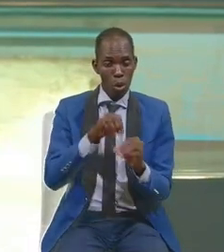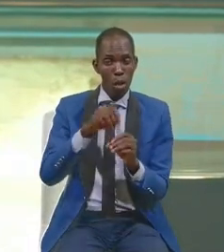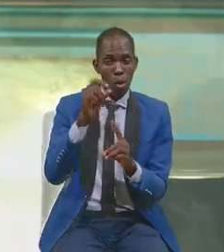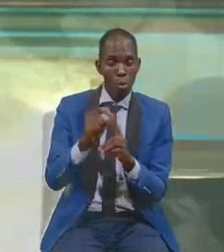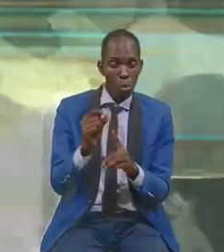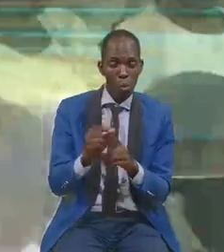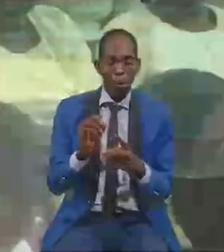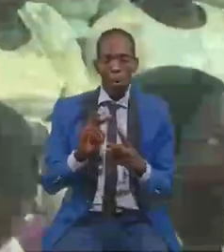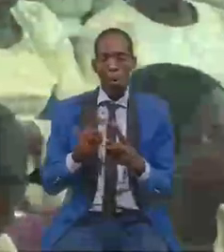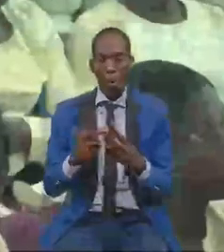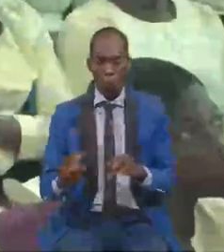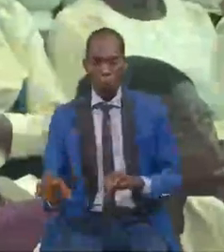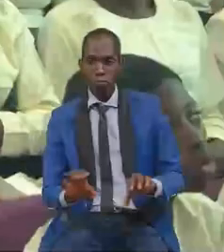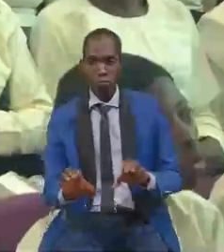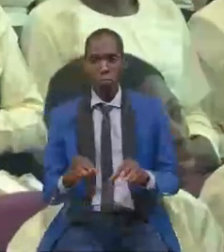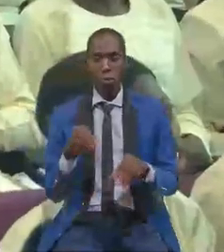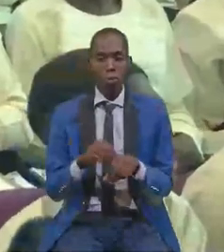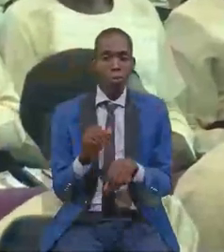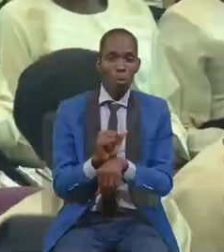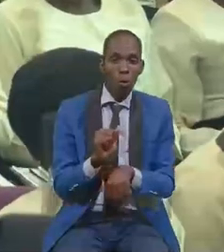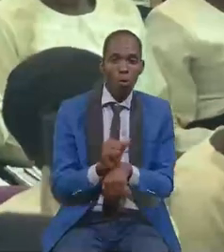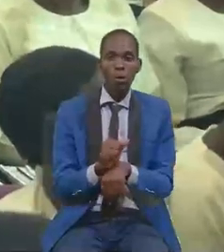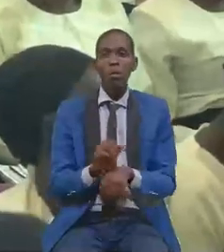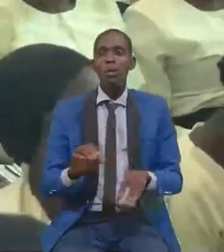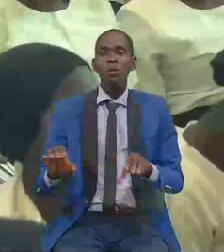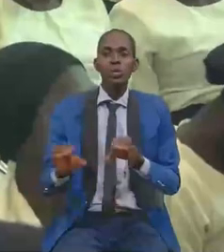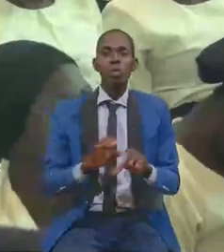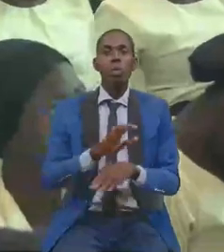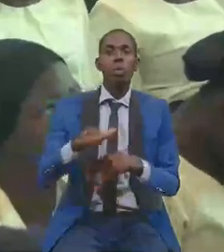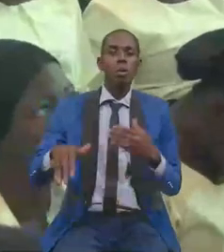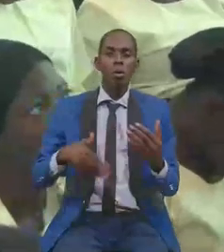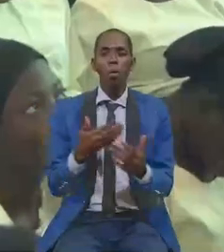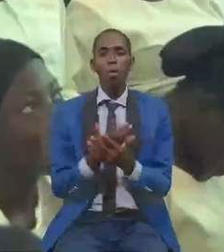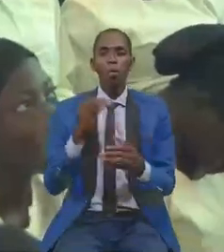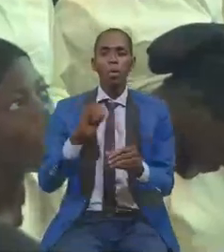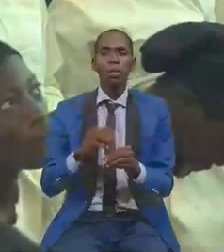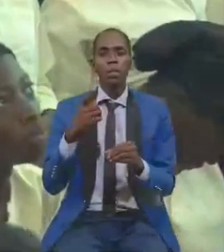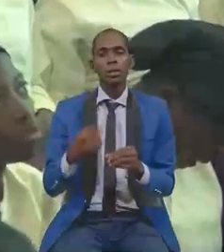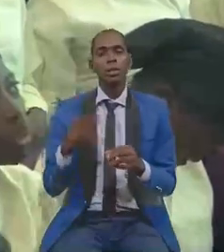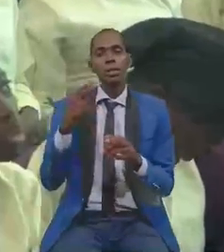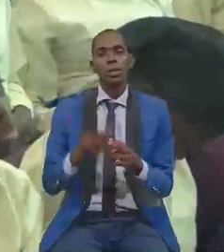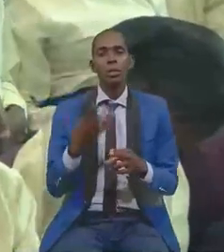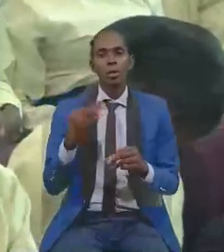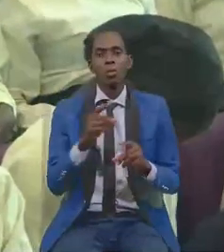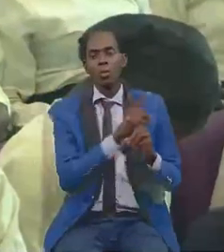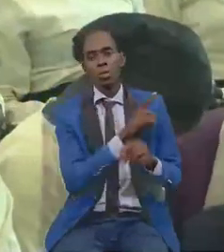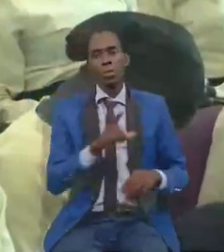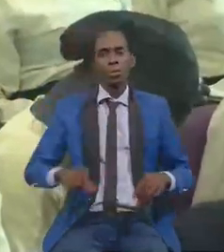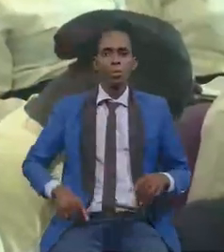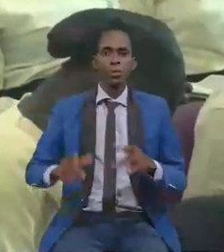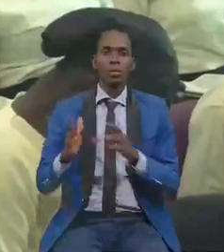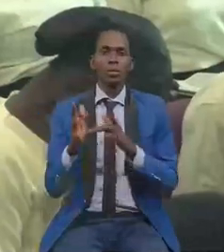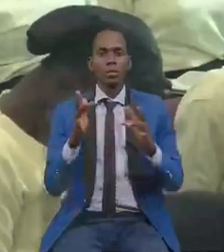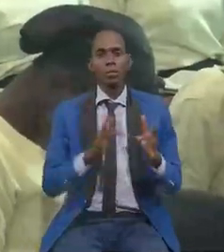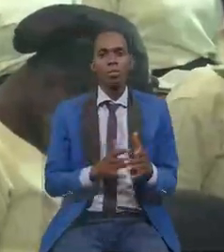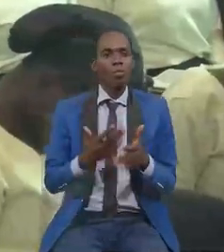que vous fassiez en parole ou en œuvre, dites-le moi, faites tout au nom du Seigneur Jésus. Ce